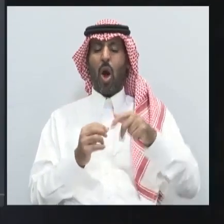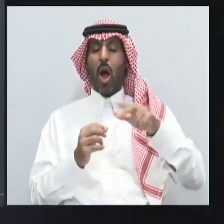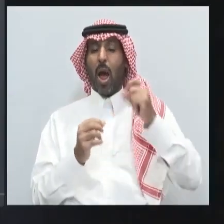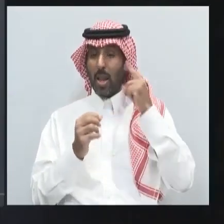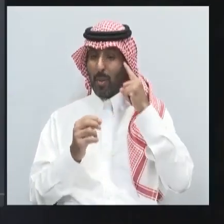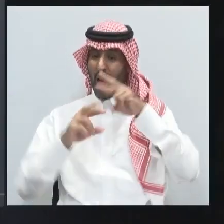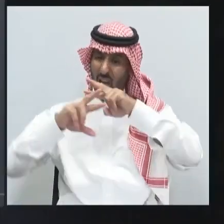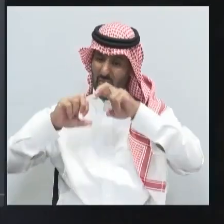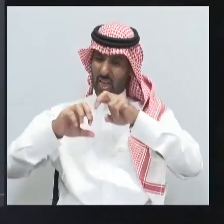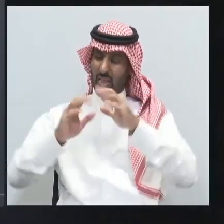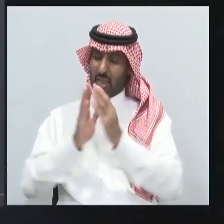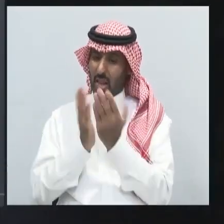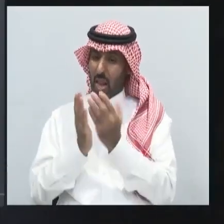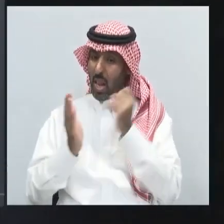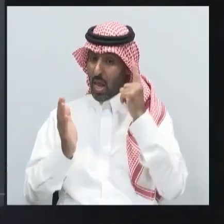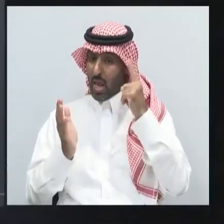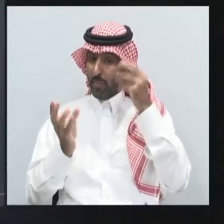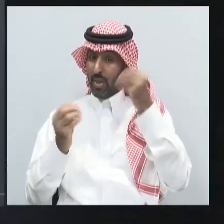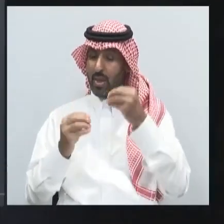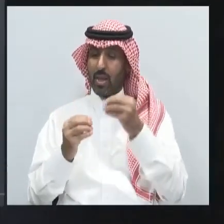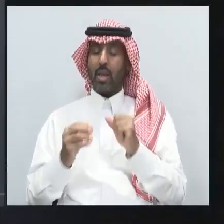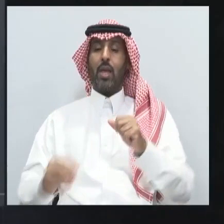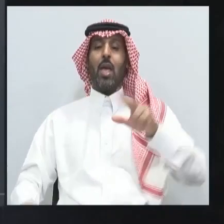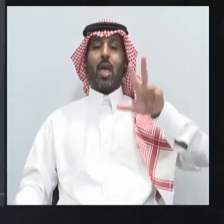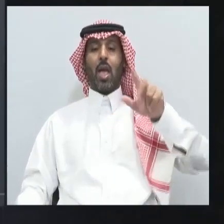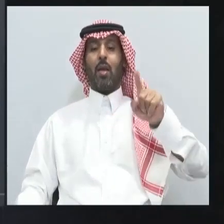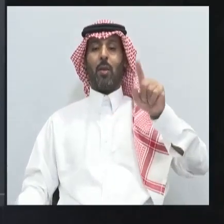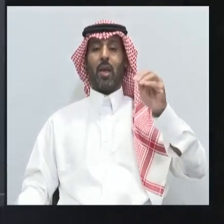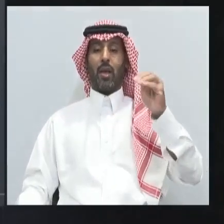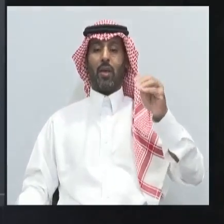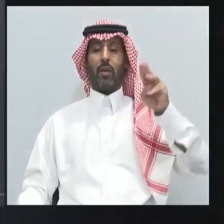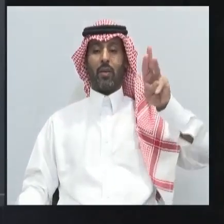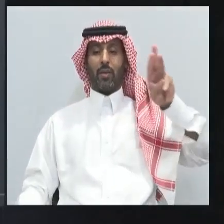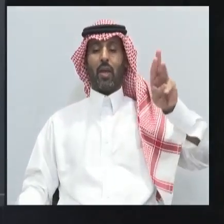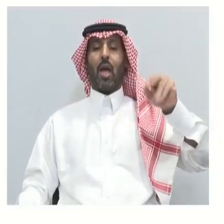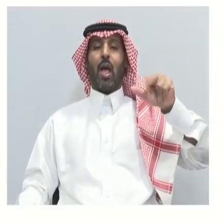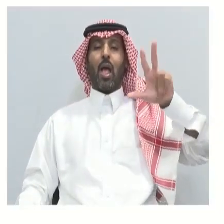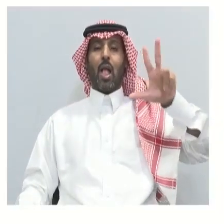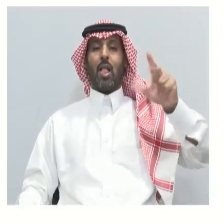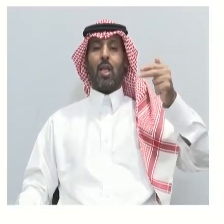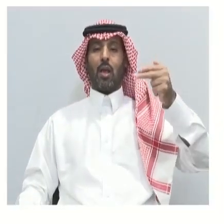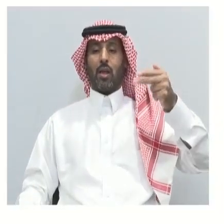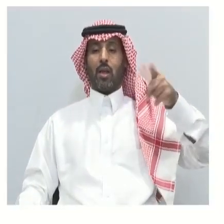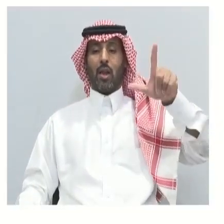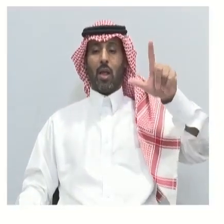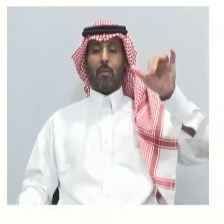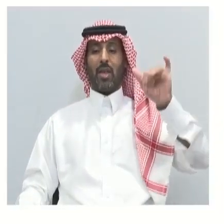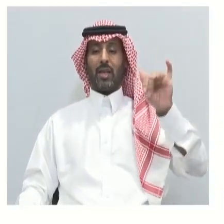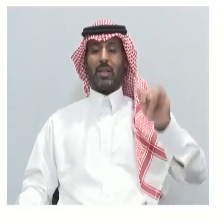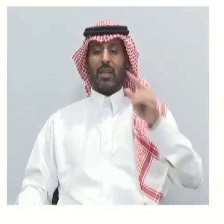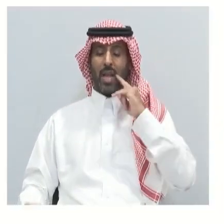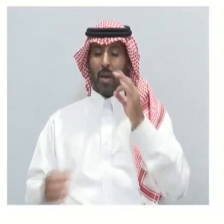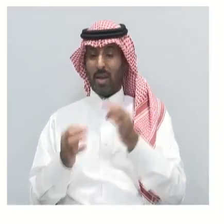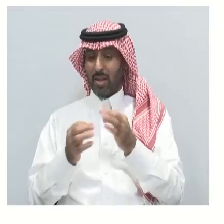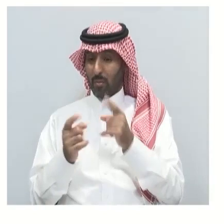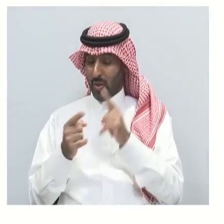هذه الوحده تتحدث عن البحث العلمي ما هو مفهوم البحث العلمي ذكرنا انه عمليه منظمه يقوم بها